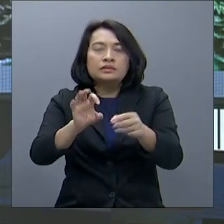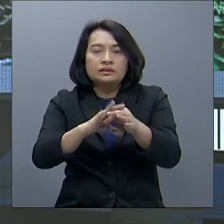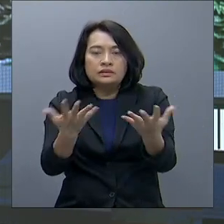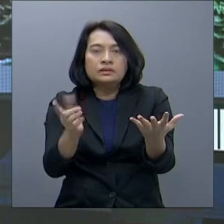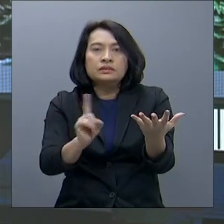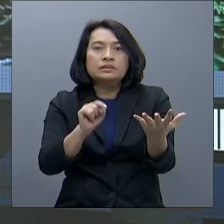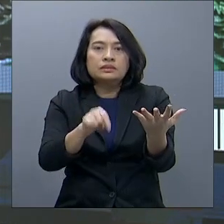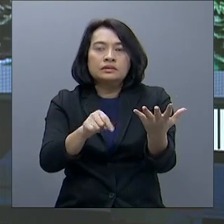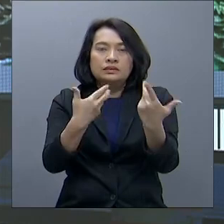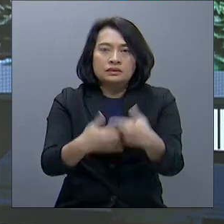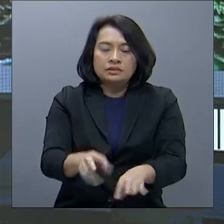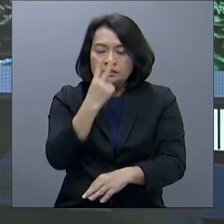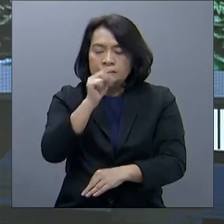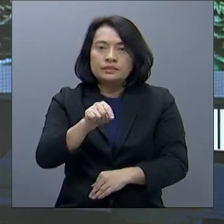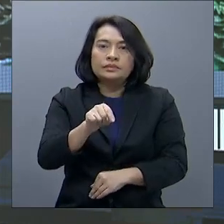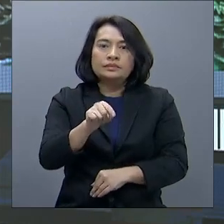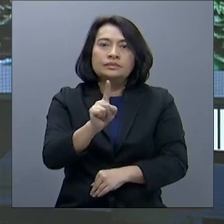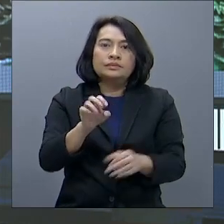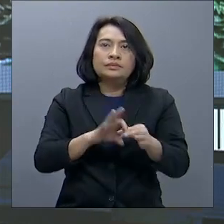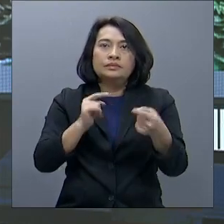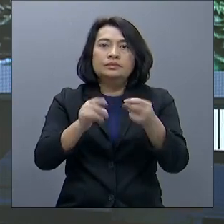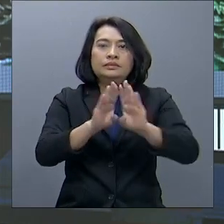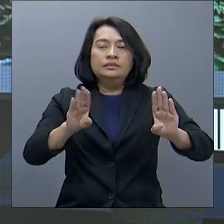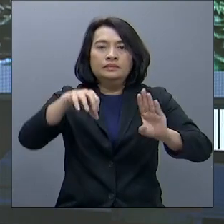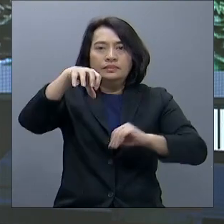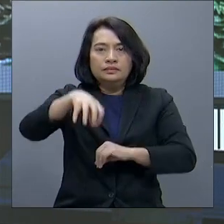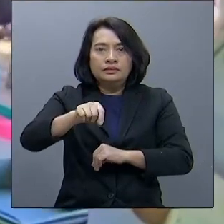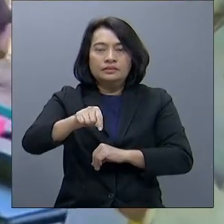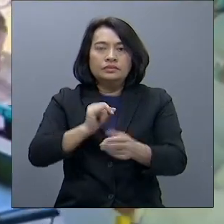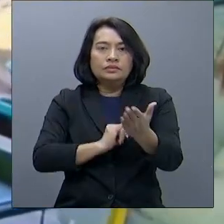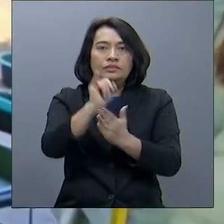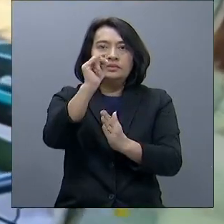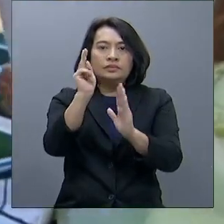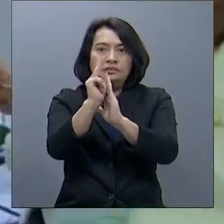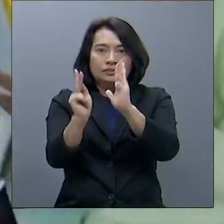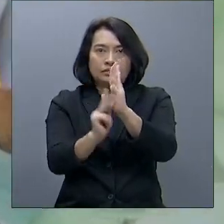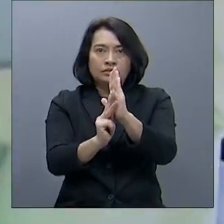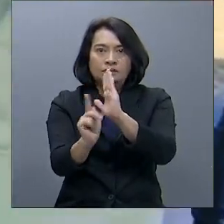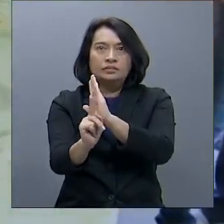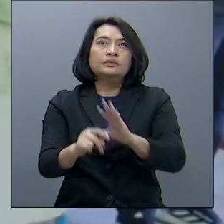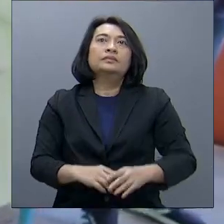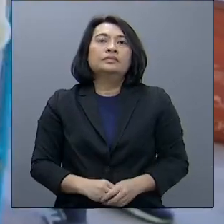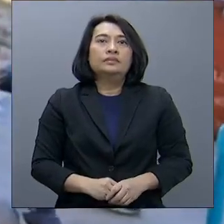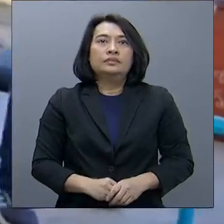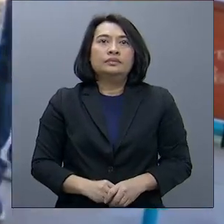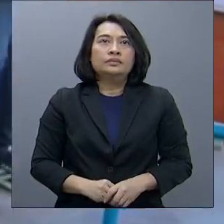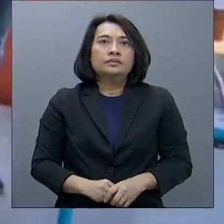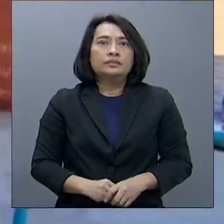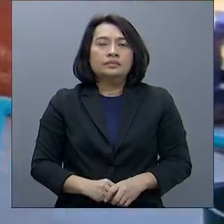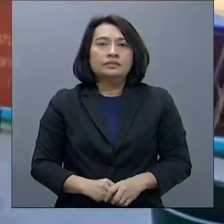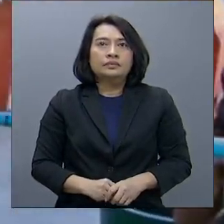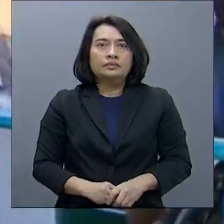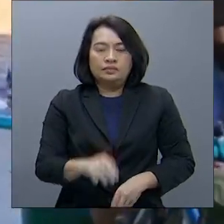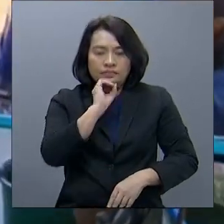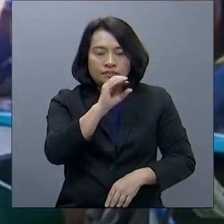วจสอบพร้อมดูด้วยนะคะว่าเปิดแบบถูกต้องตามกฎหมายหรือไม่ค่ะเรื่องนี้ค่ะพอร้องเรียนไปห